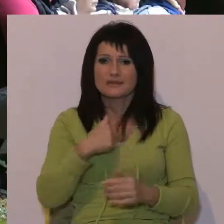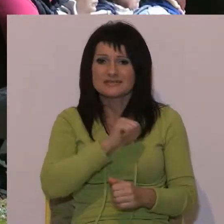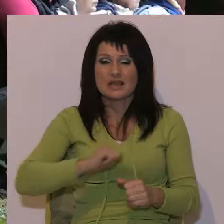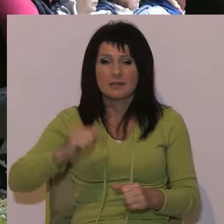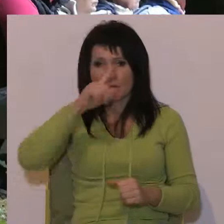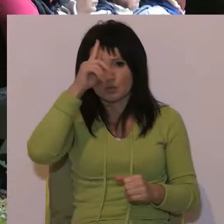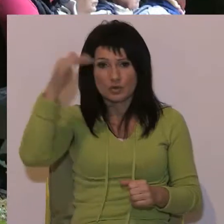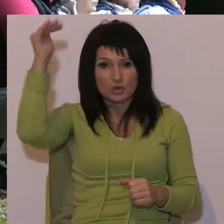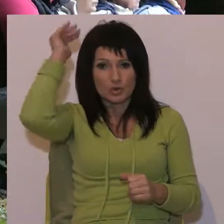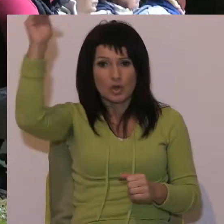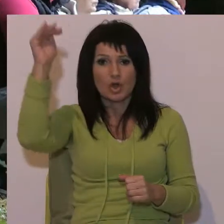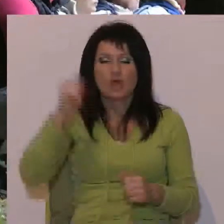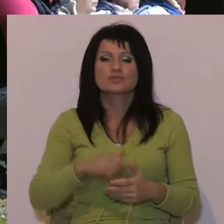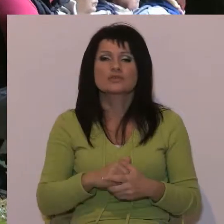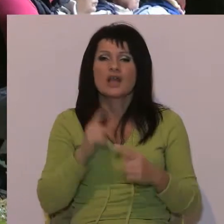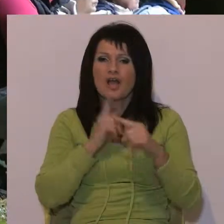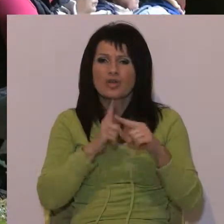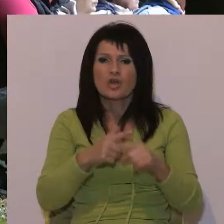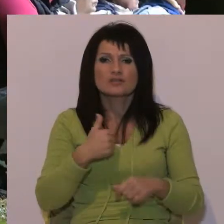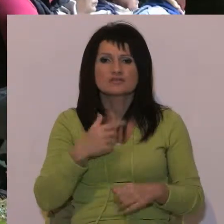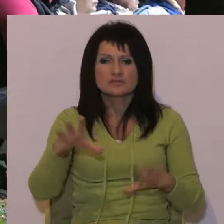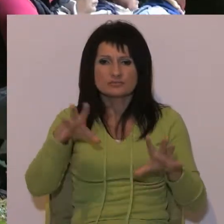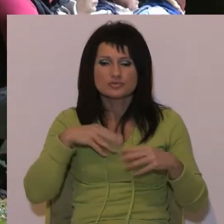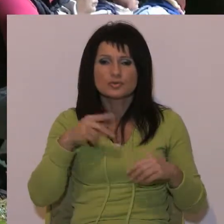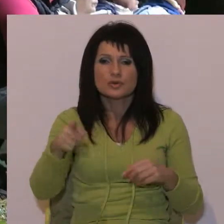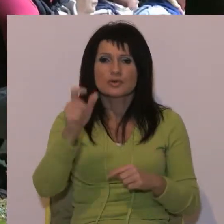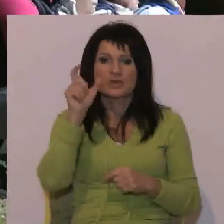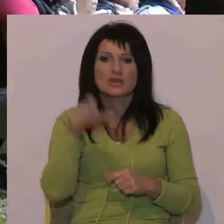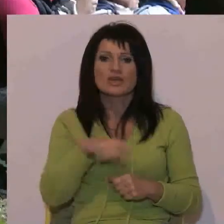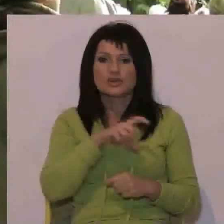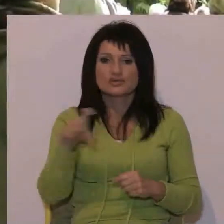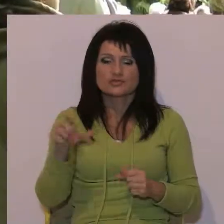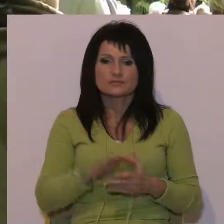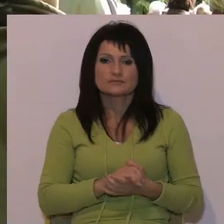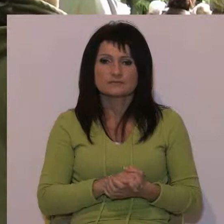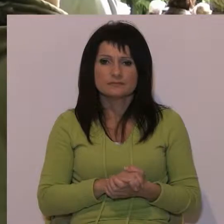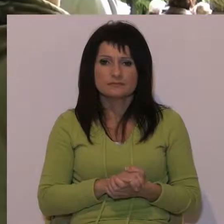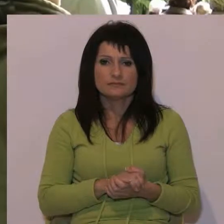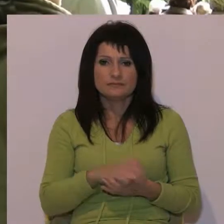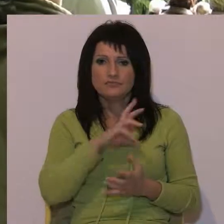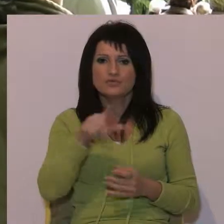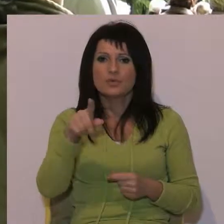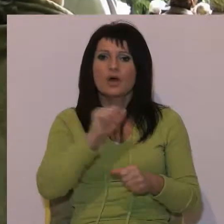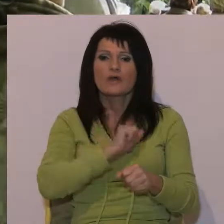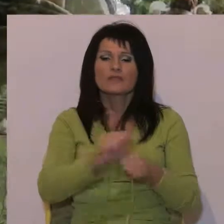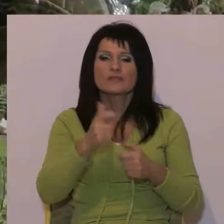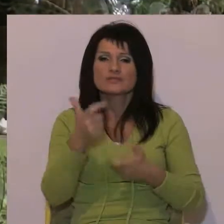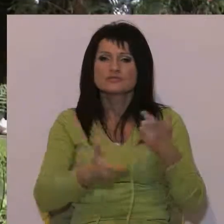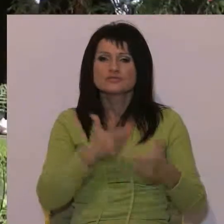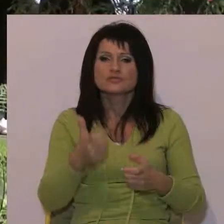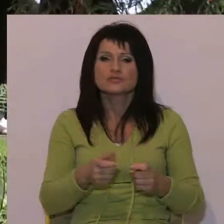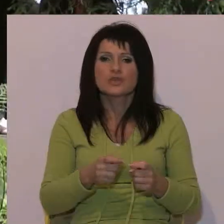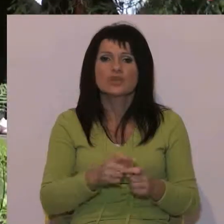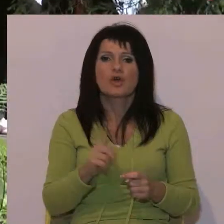dorośli, chrześcijanie, czynimy ten znak krzyża. Czy jest on czyniony